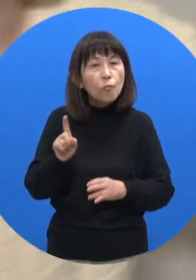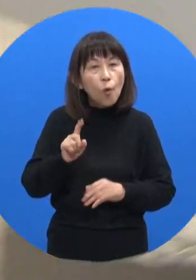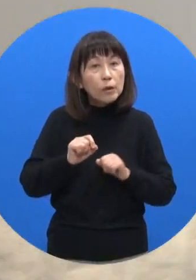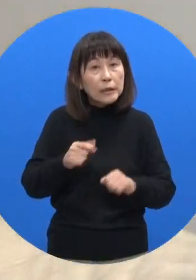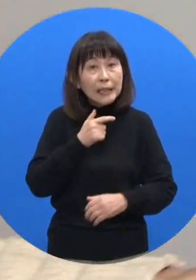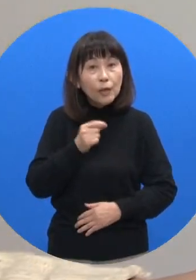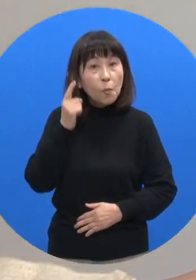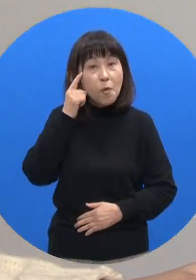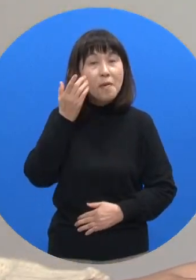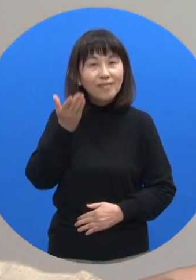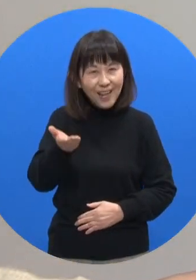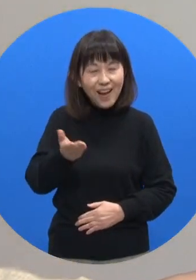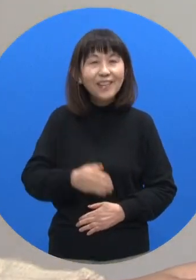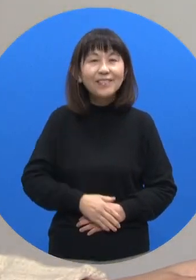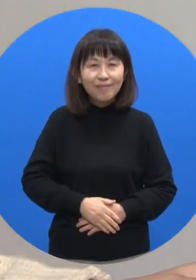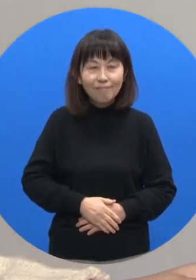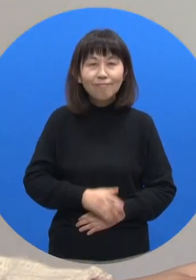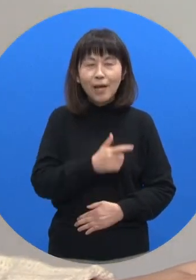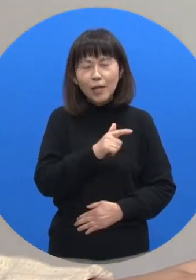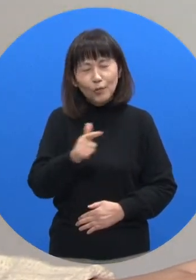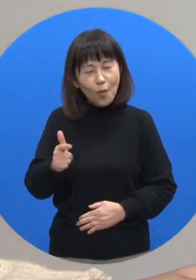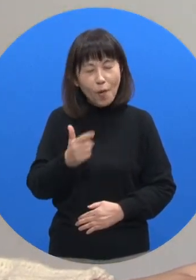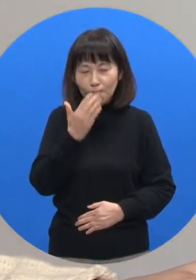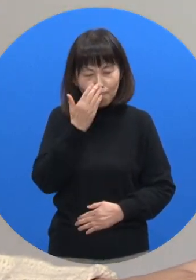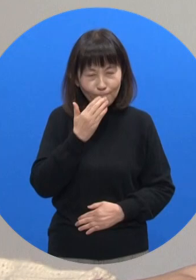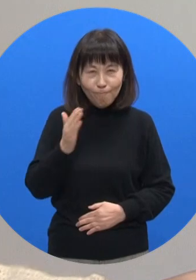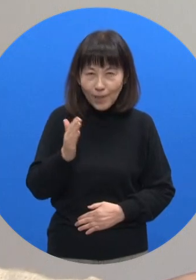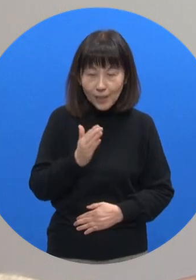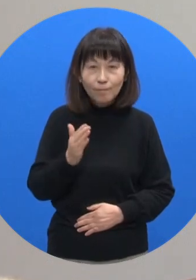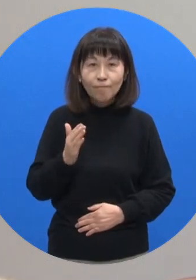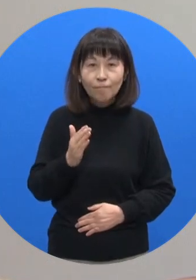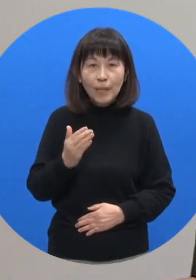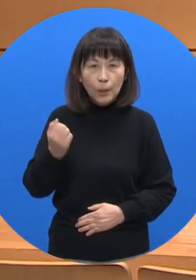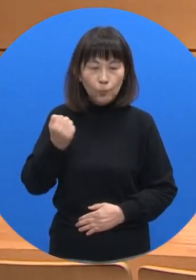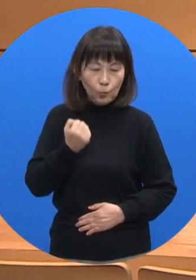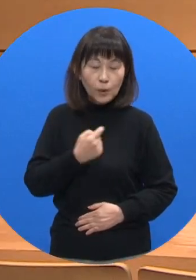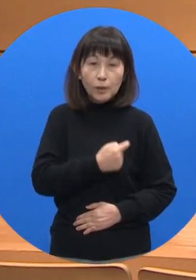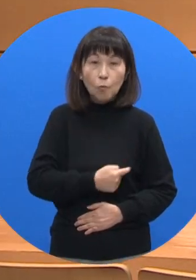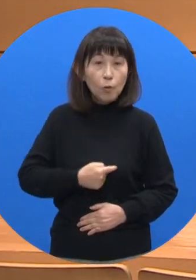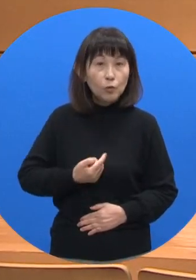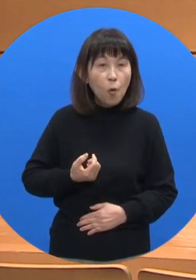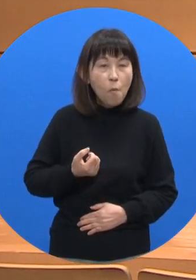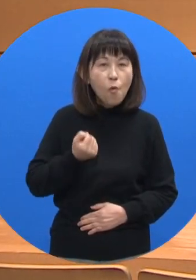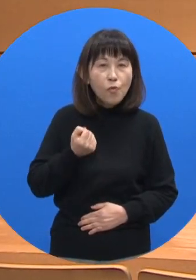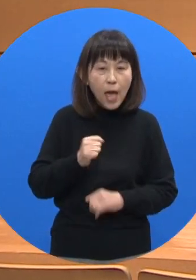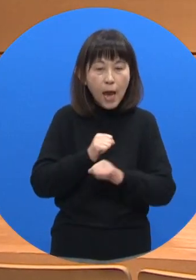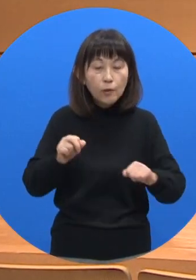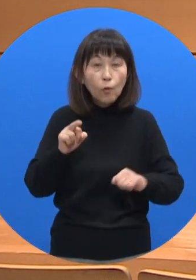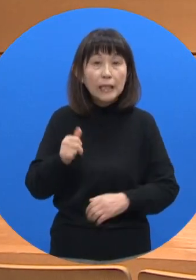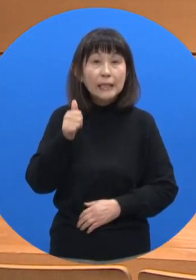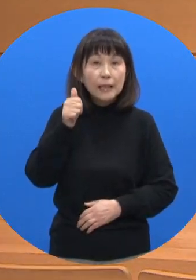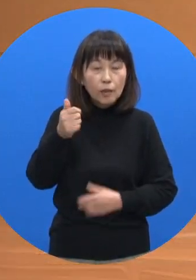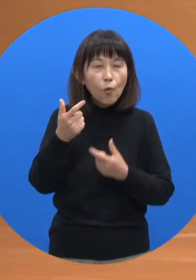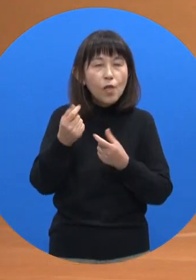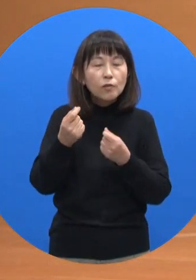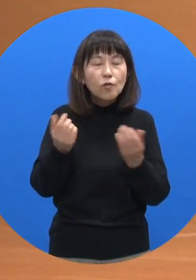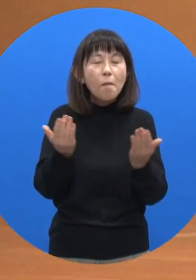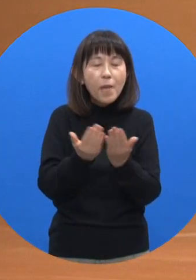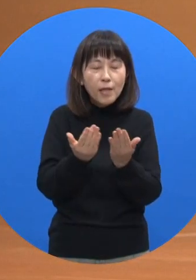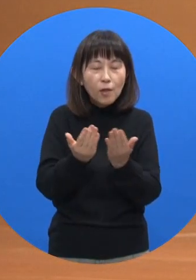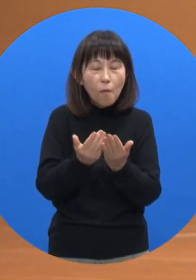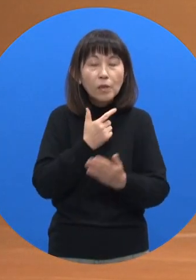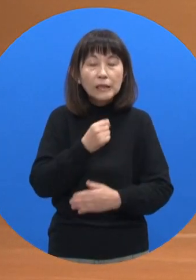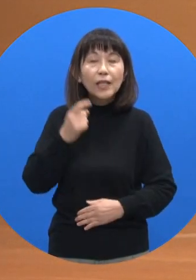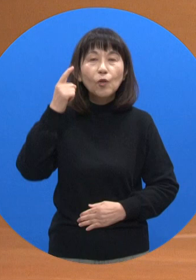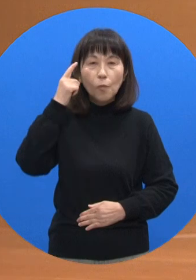か？ どんなことにも弱くならず強気で、広瀬丹宗のように勉強もいろいろ学んで過ごし